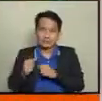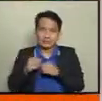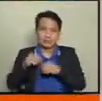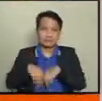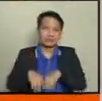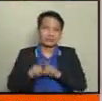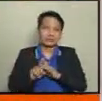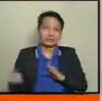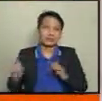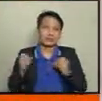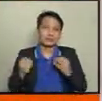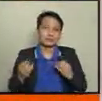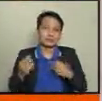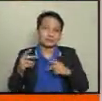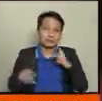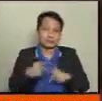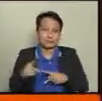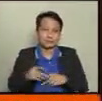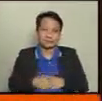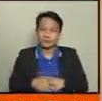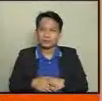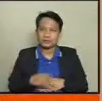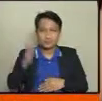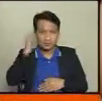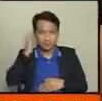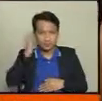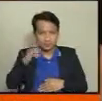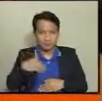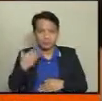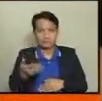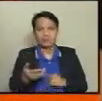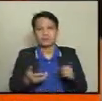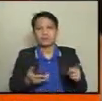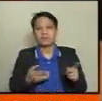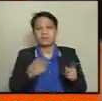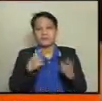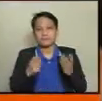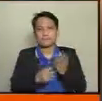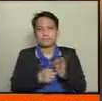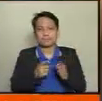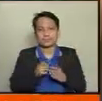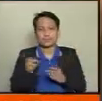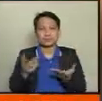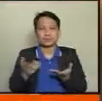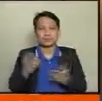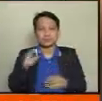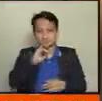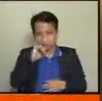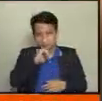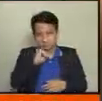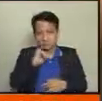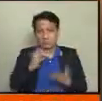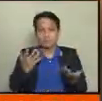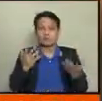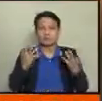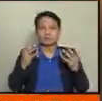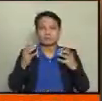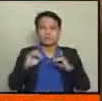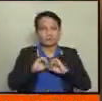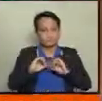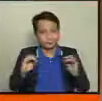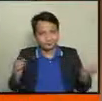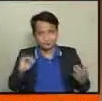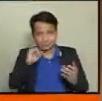nawala siya sa dami ng tao sa Cubao. Nag-offer siya na pag-ticket papunta sa Iloilo. Pero dahil nga nawala